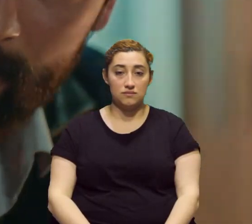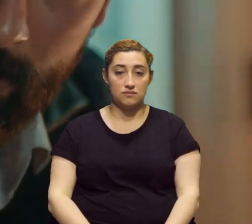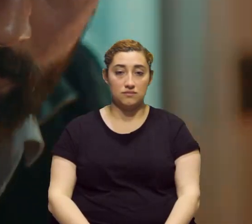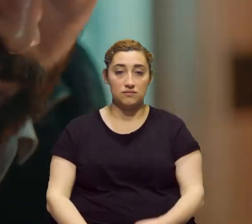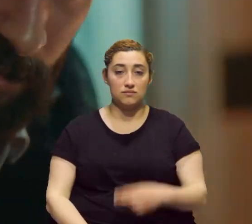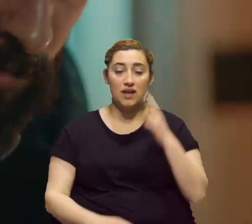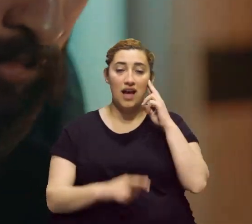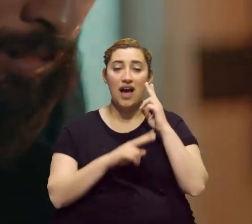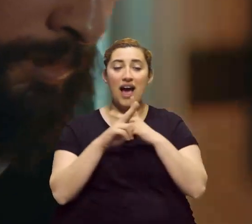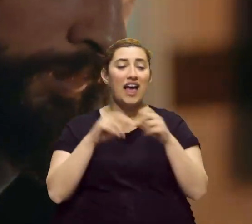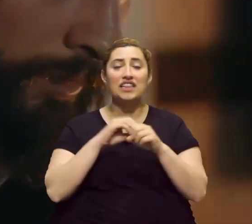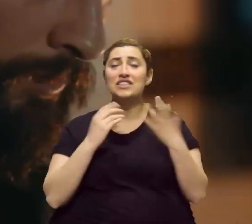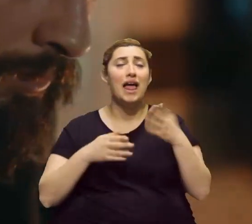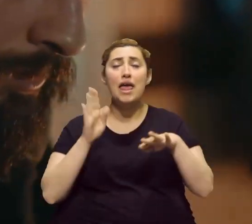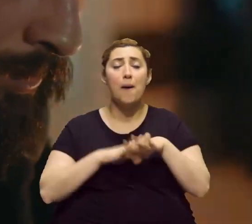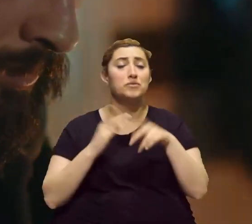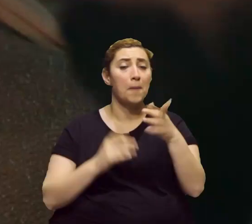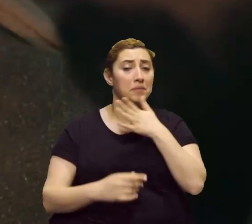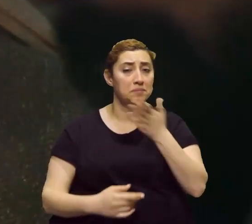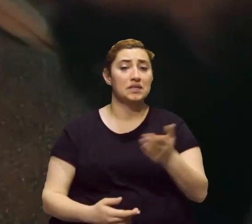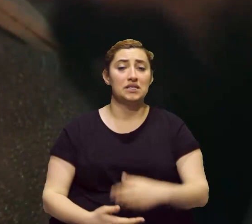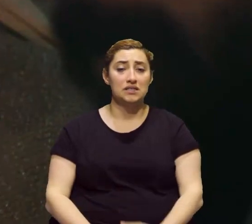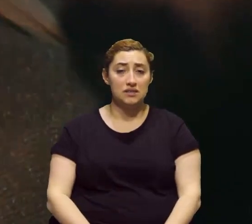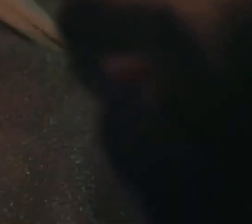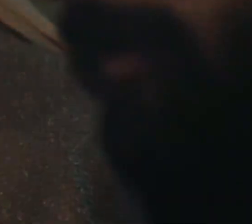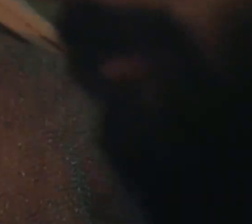Bu hayal için neler yapabileceğimi bir bilsen.